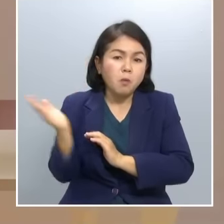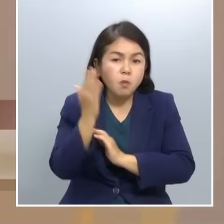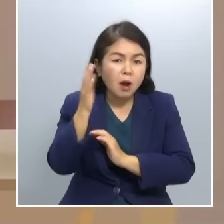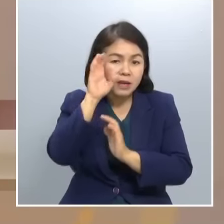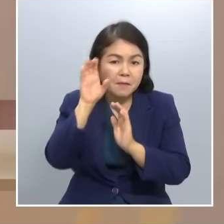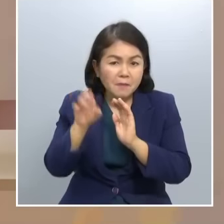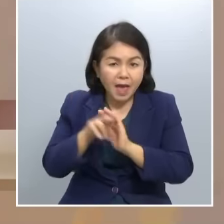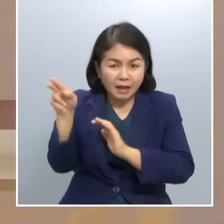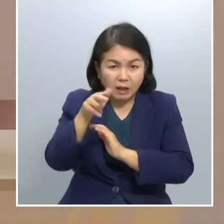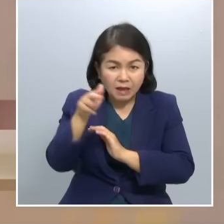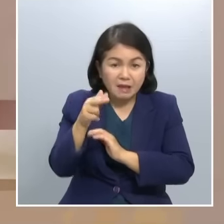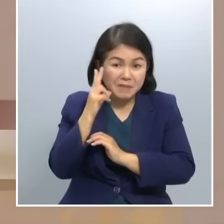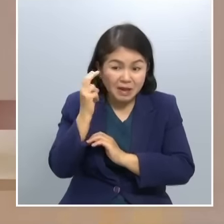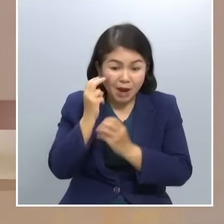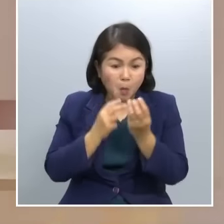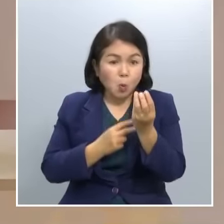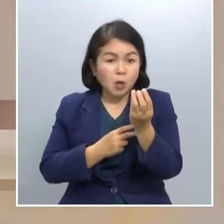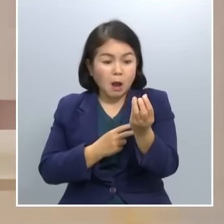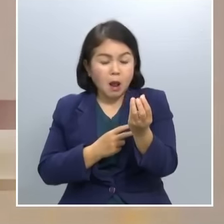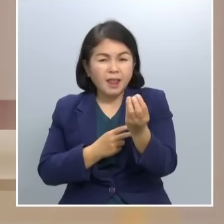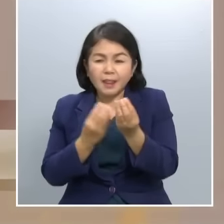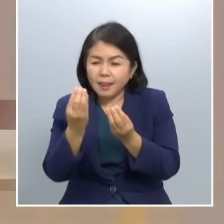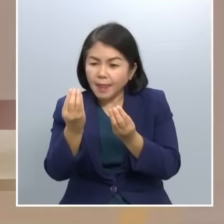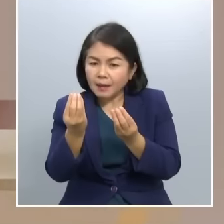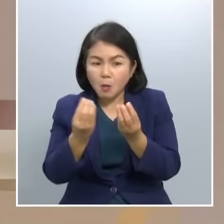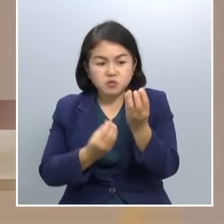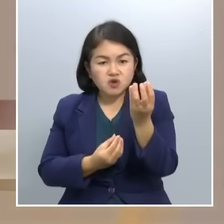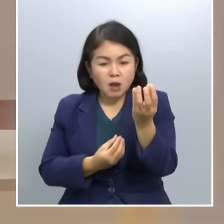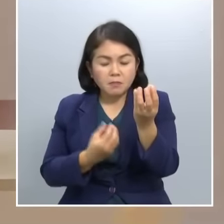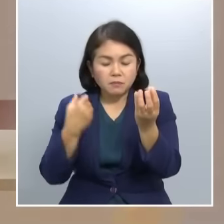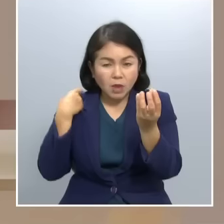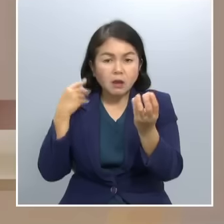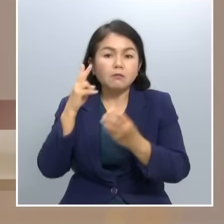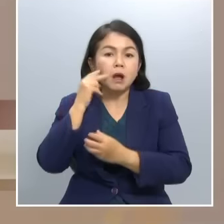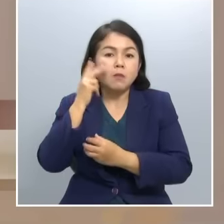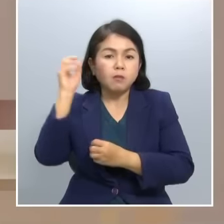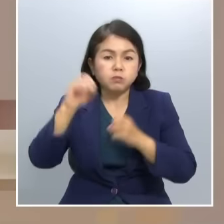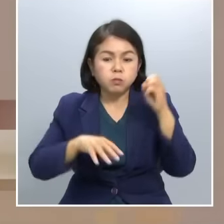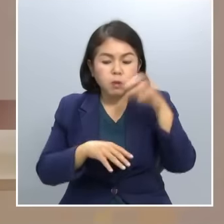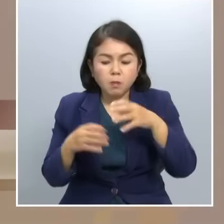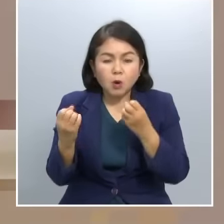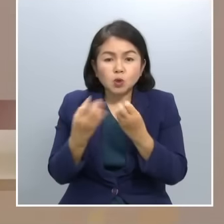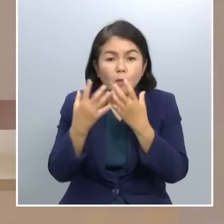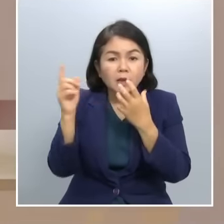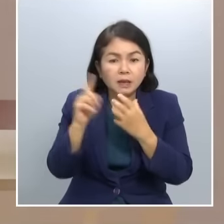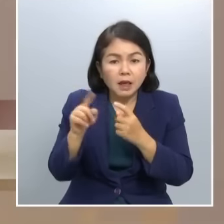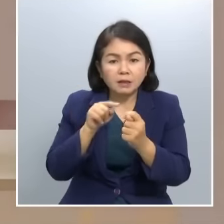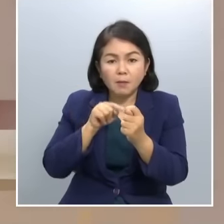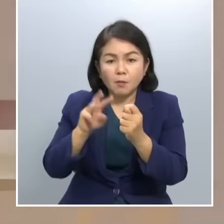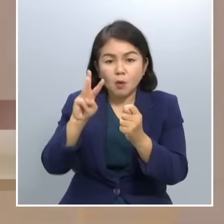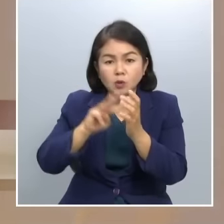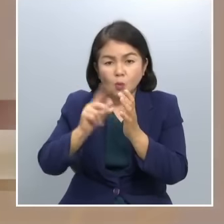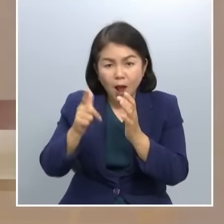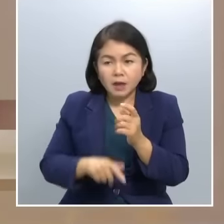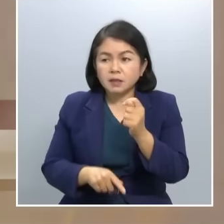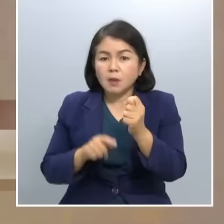ลูกเห็บมีขนาดใหญ่เท่าลูกมะนาวขนาดเล็กก็มีค่ะโดยเฉพาะที่ได้รับผลกระทบเยอะก็คือที่ตำบลวังบัวตำบลท่า